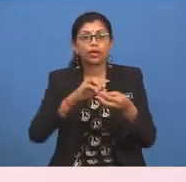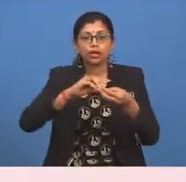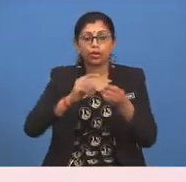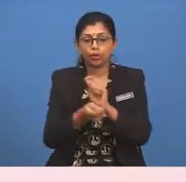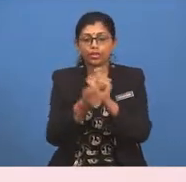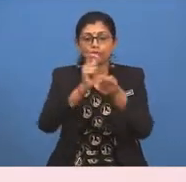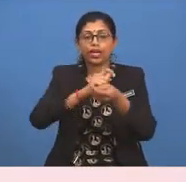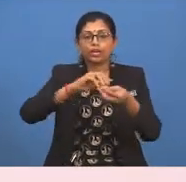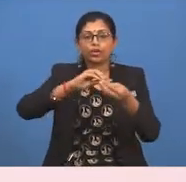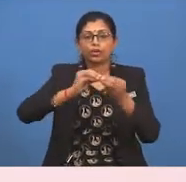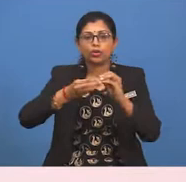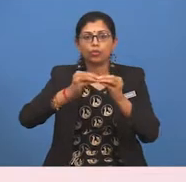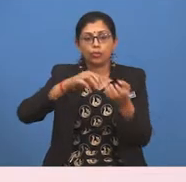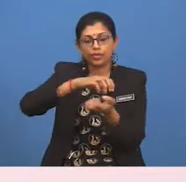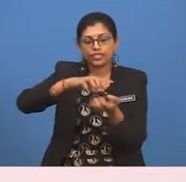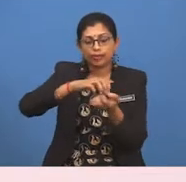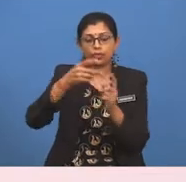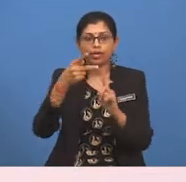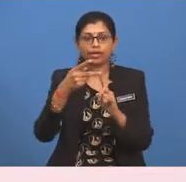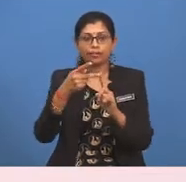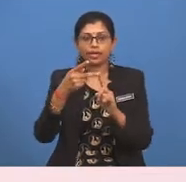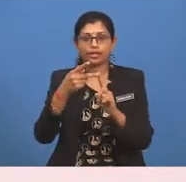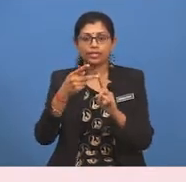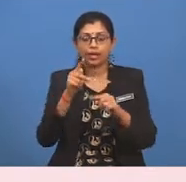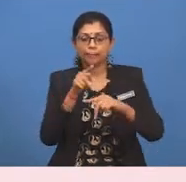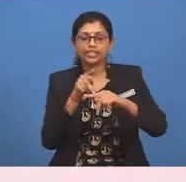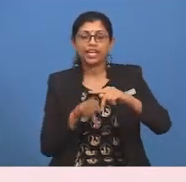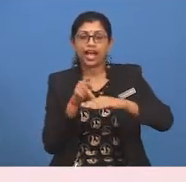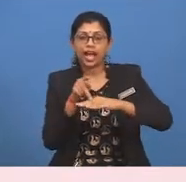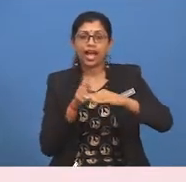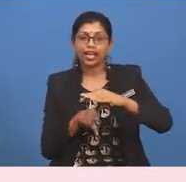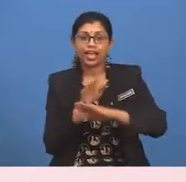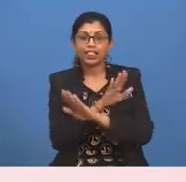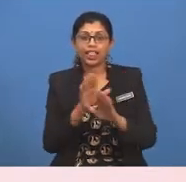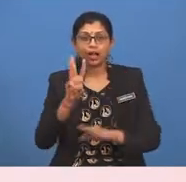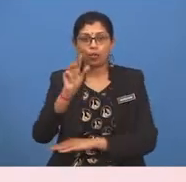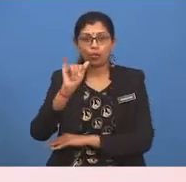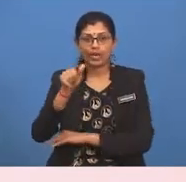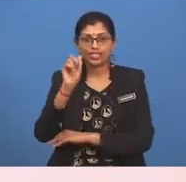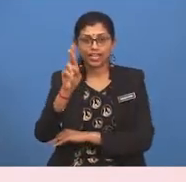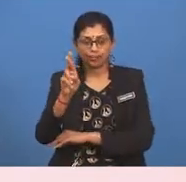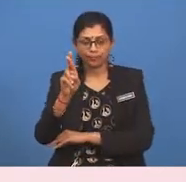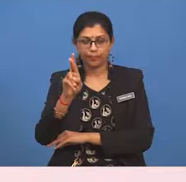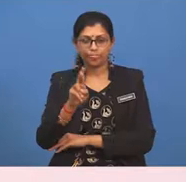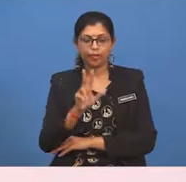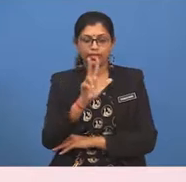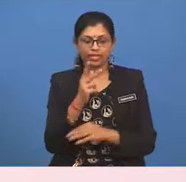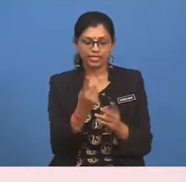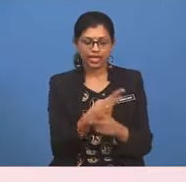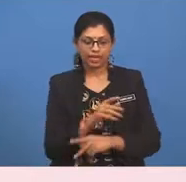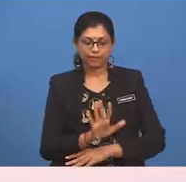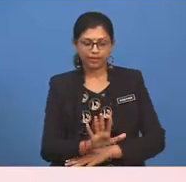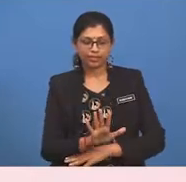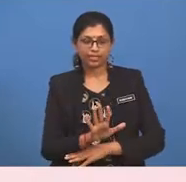nombor bercampur kepada pecahan tak wajar, iaitu 3 darab